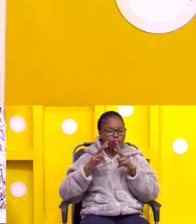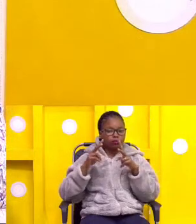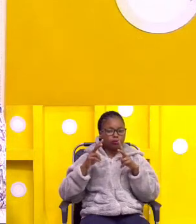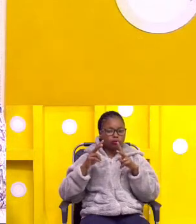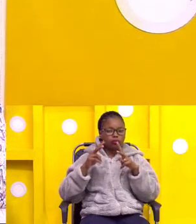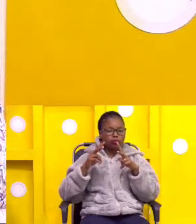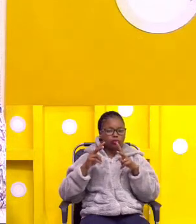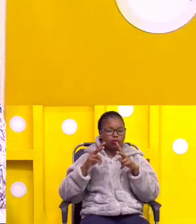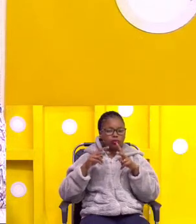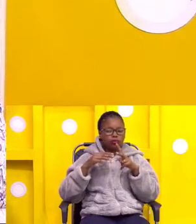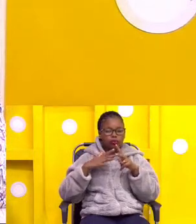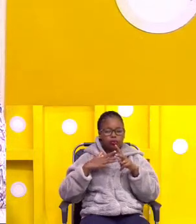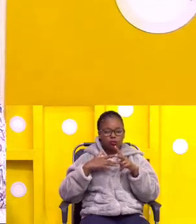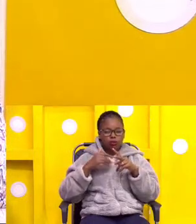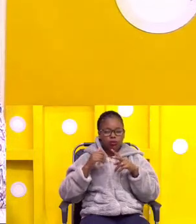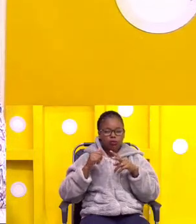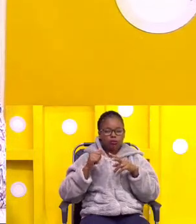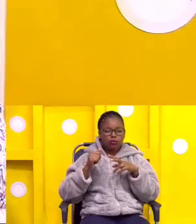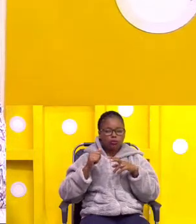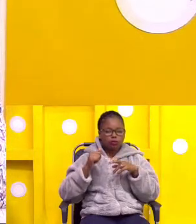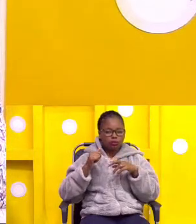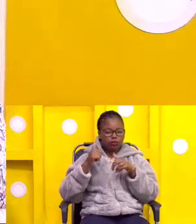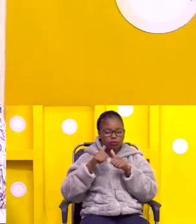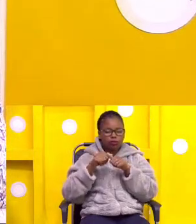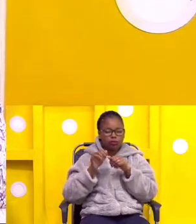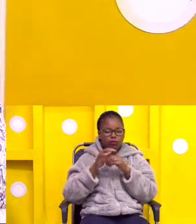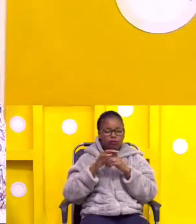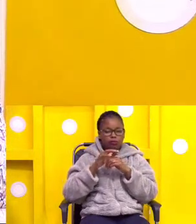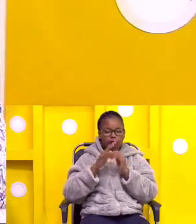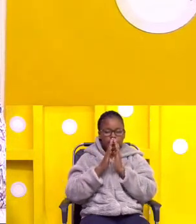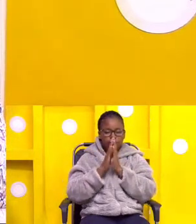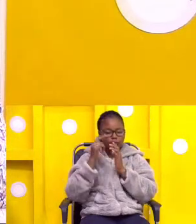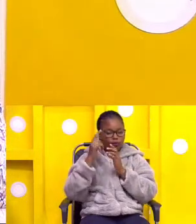Aranjĩra ndahoire kairĩtu gake ge standard 6.